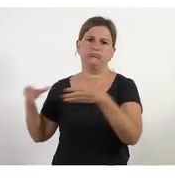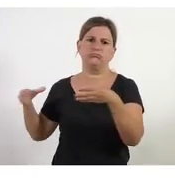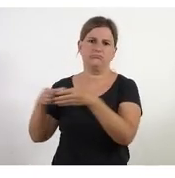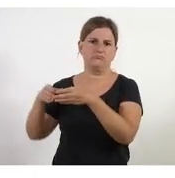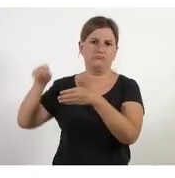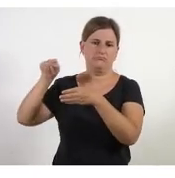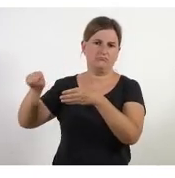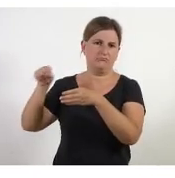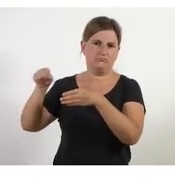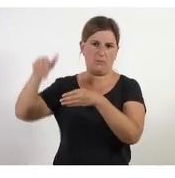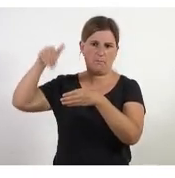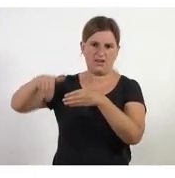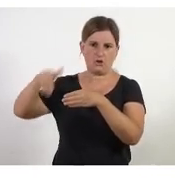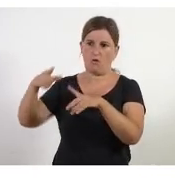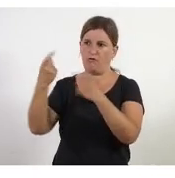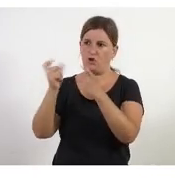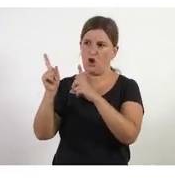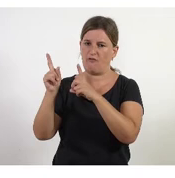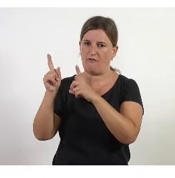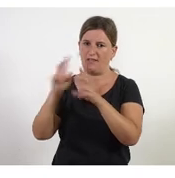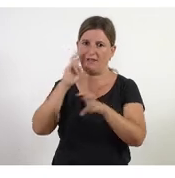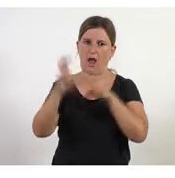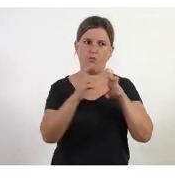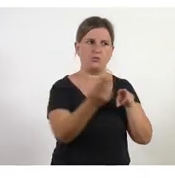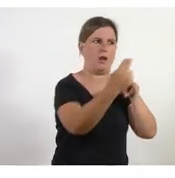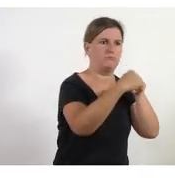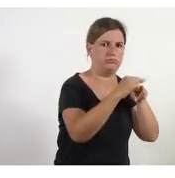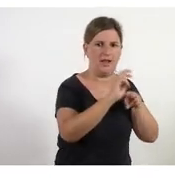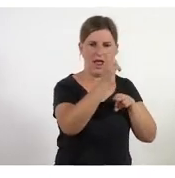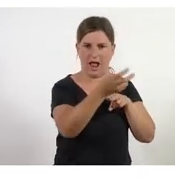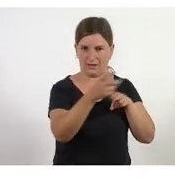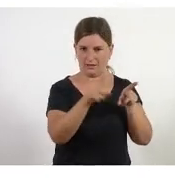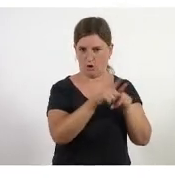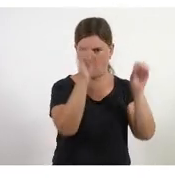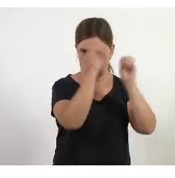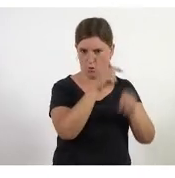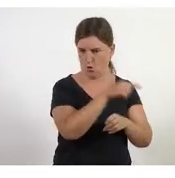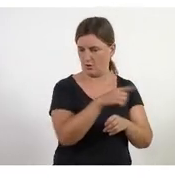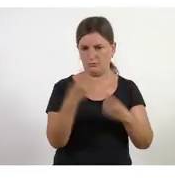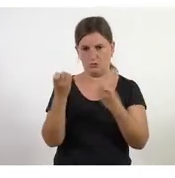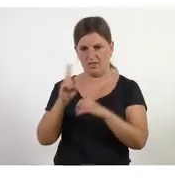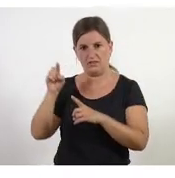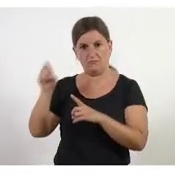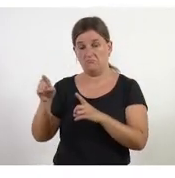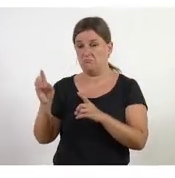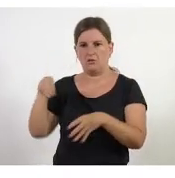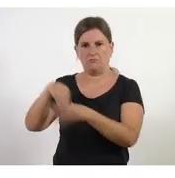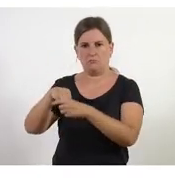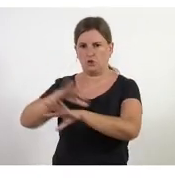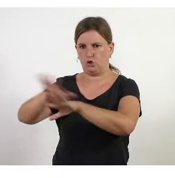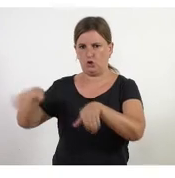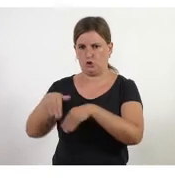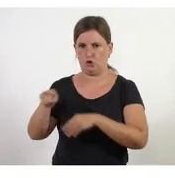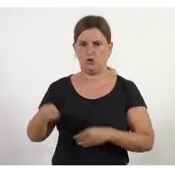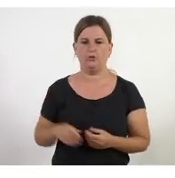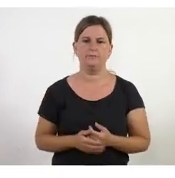No hem de configurar cap integració amb una solució externa, ni hem de tindre cap complexitat d'aquest tipus.